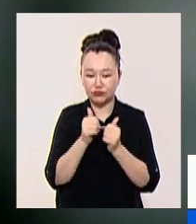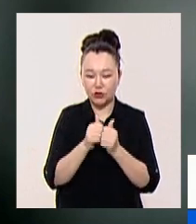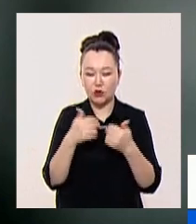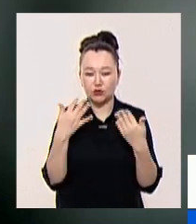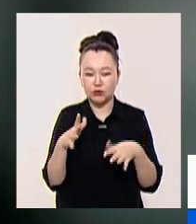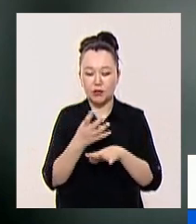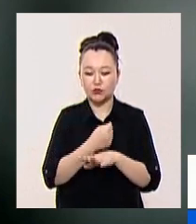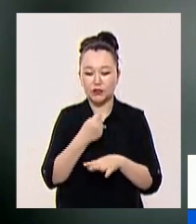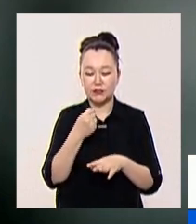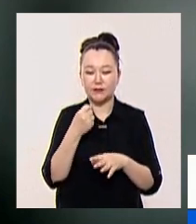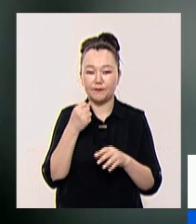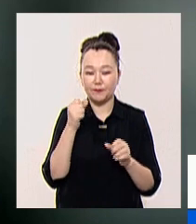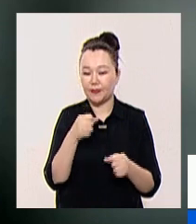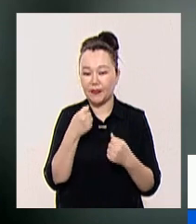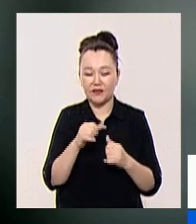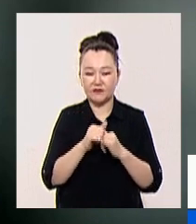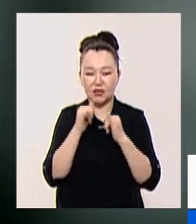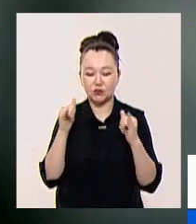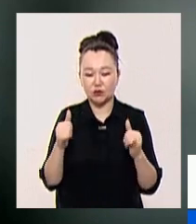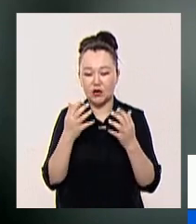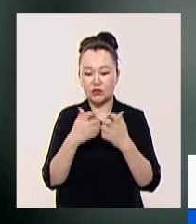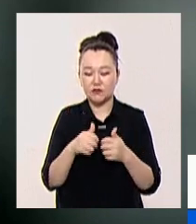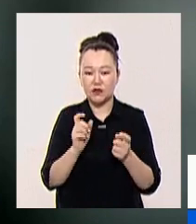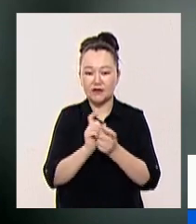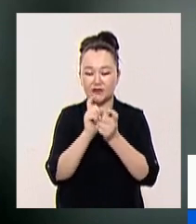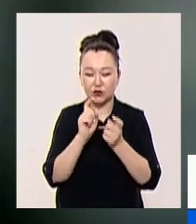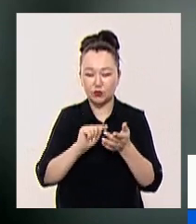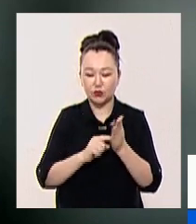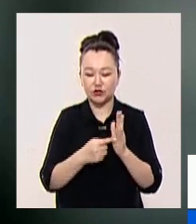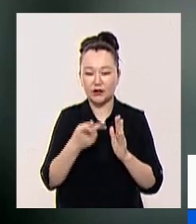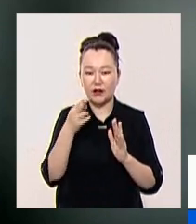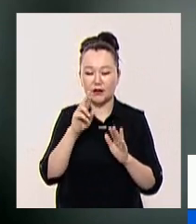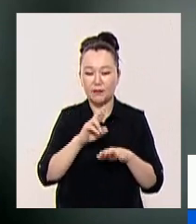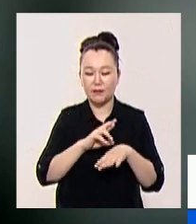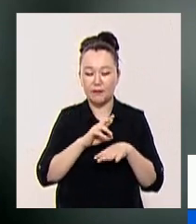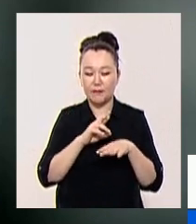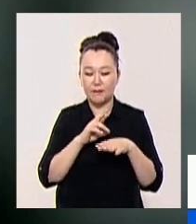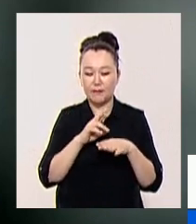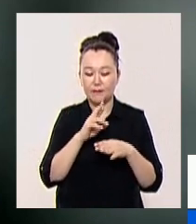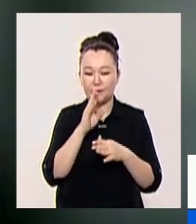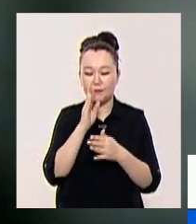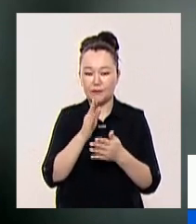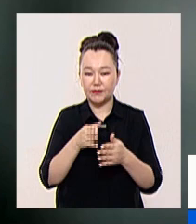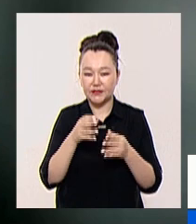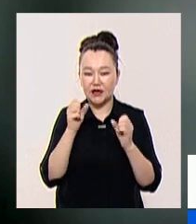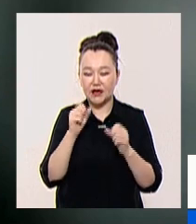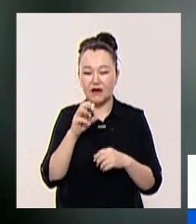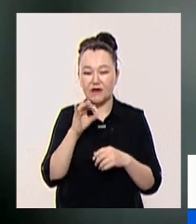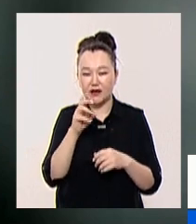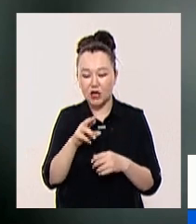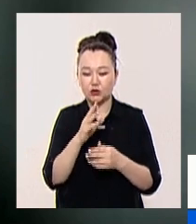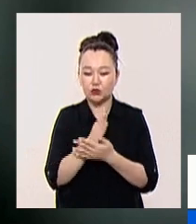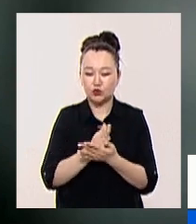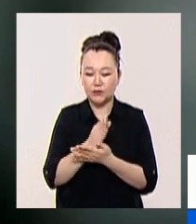Уже невероятно возросло количество конфликтных точек для проезда специальных аварийных служб,